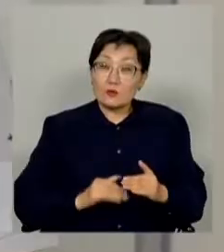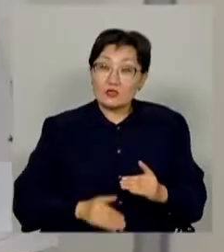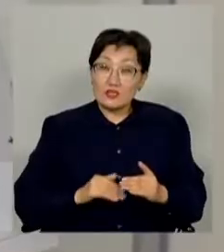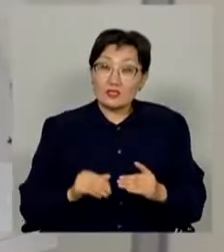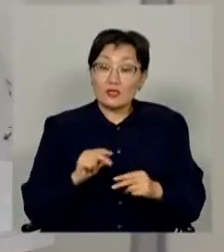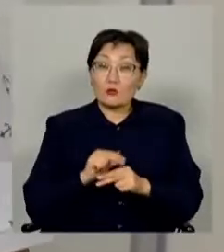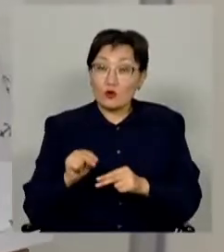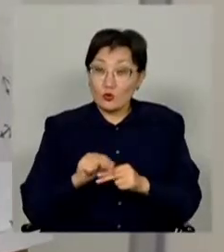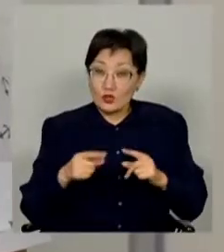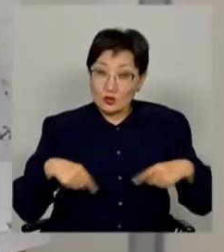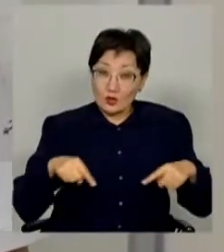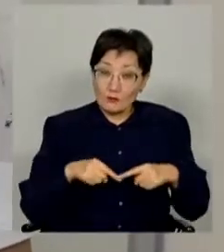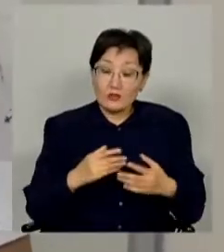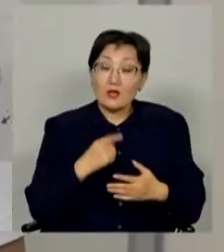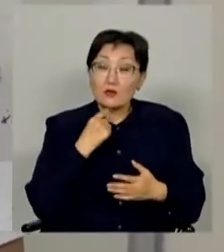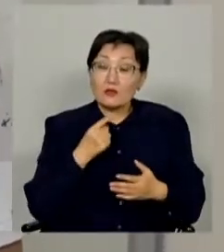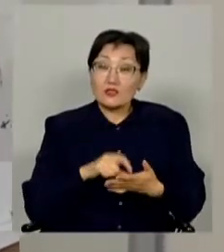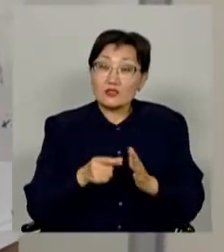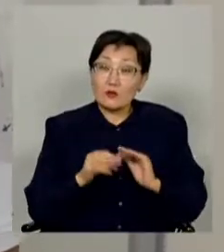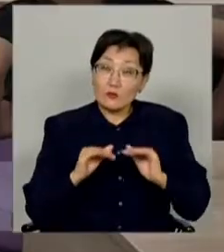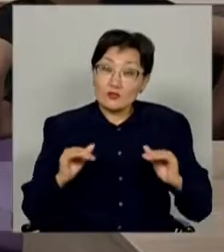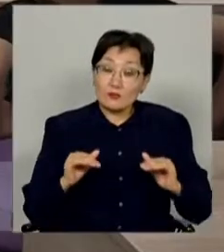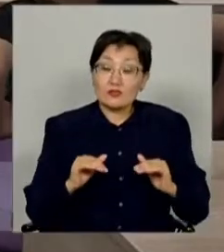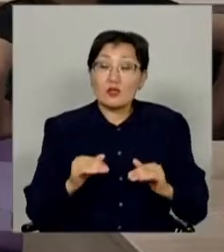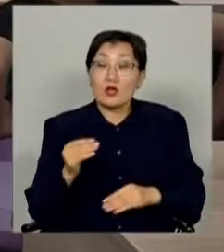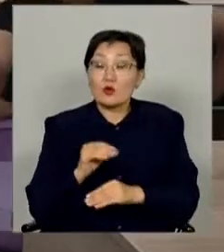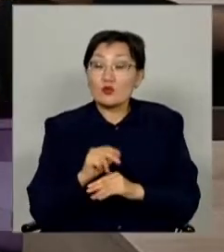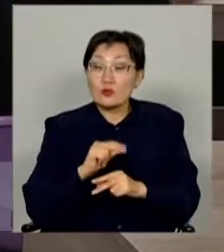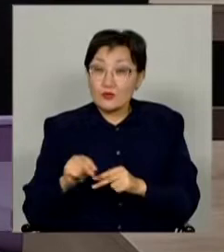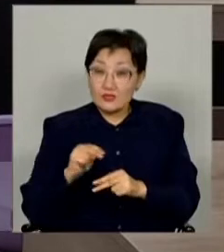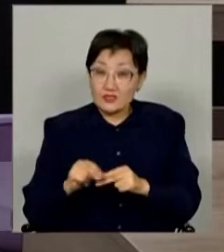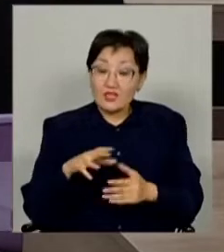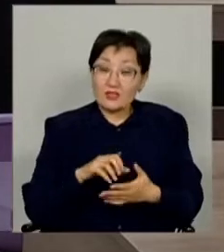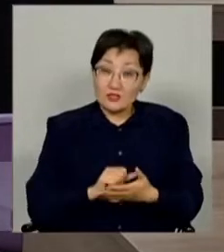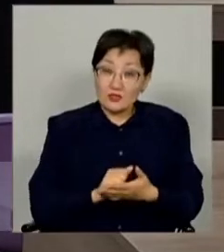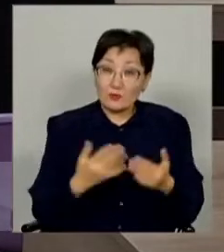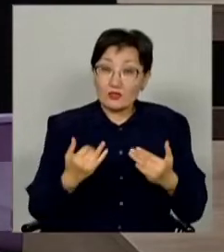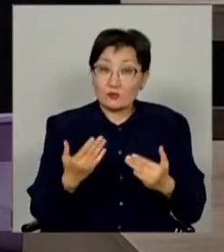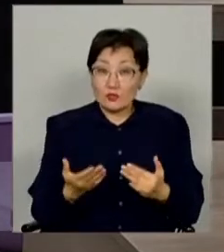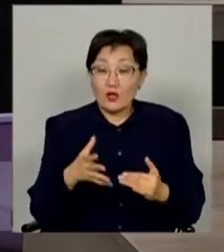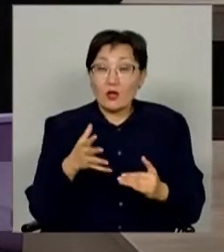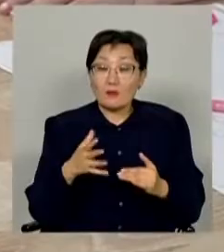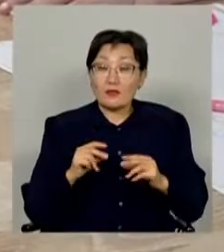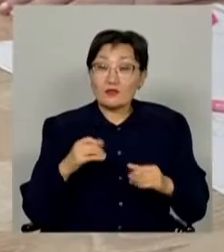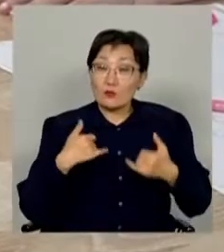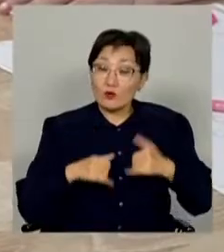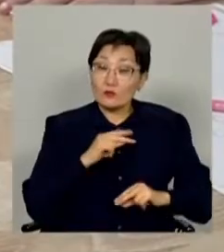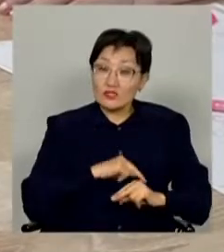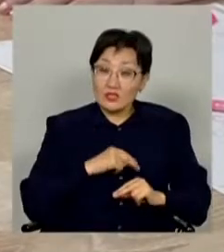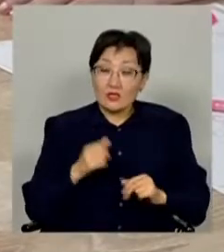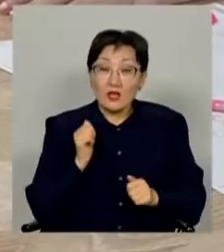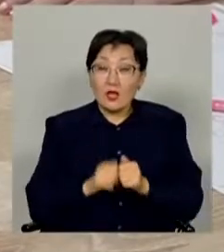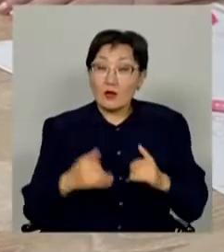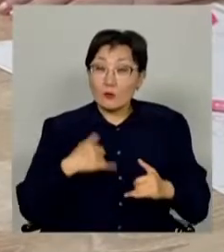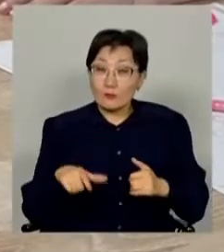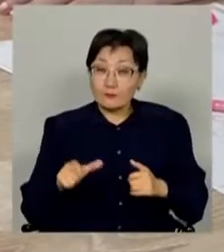оқу орталығы бар. Бастауыш сынып оқушыларына мектептен тыс қосымша сабақ берумен айналысады. Қазір мұнда 5 мұғалім жұмыс істейді. Олардың